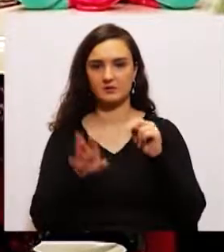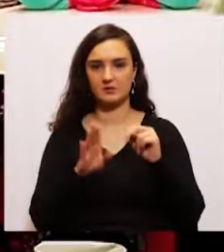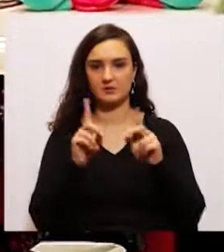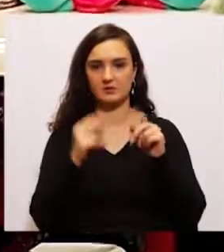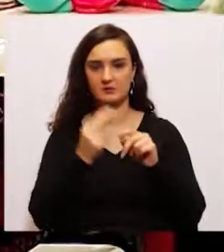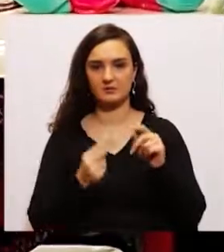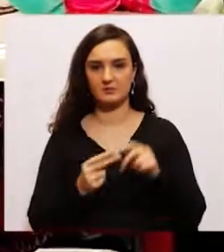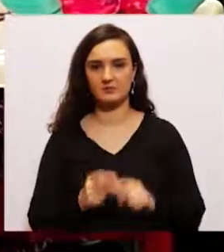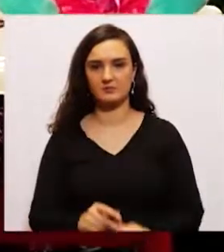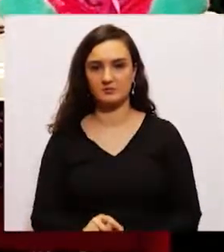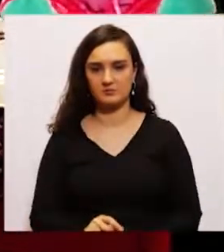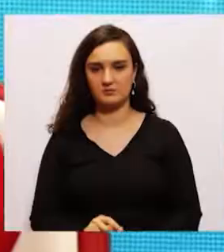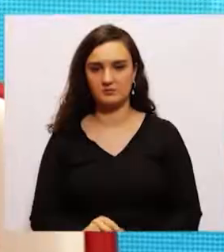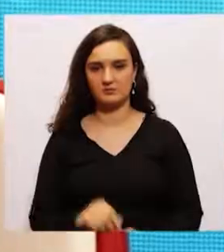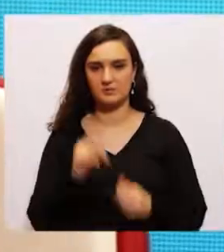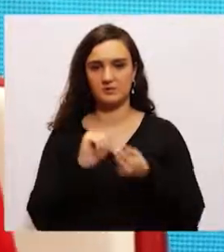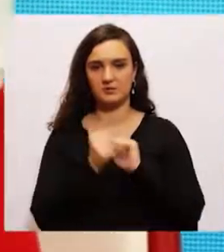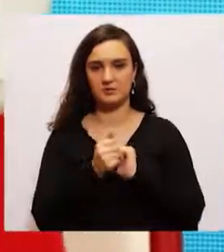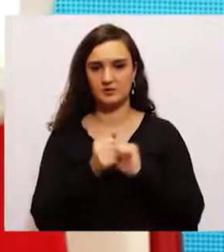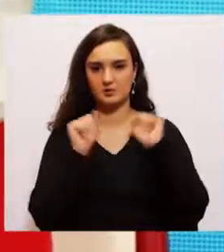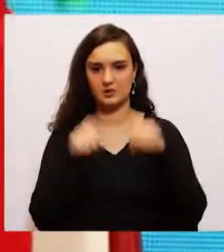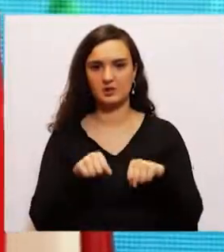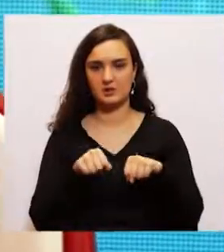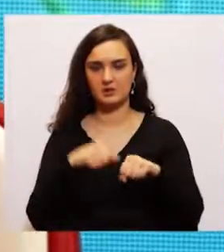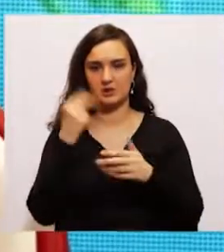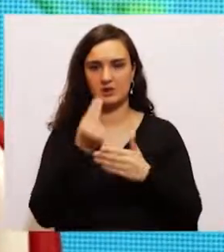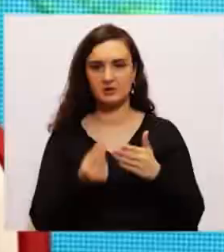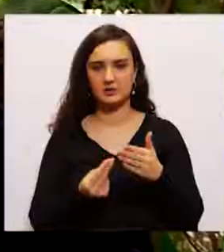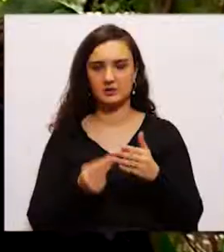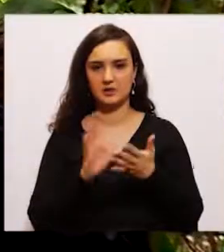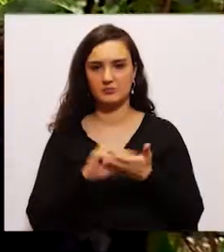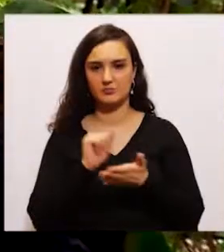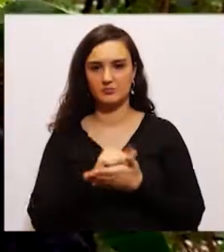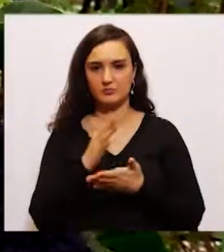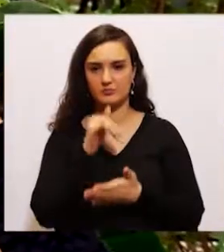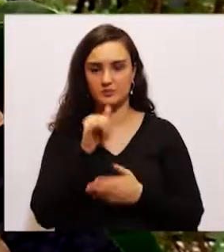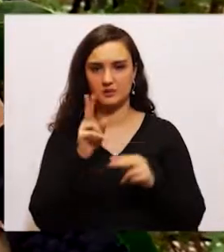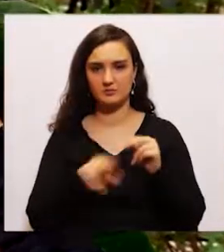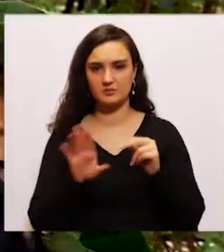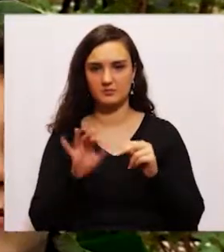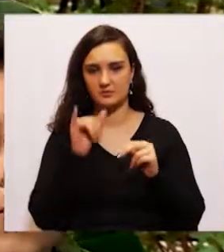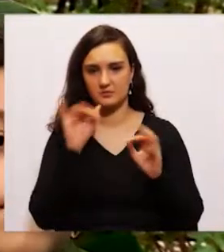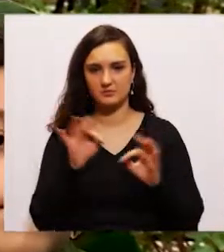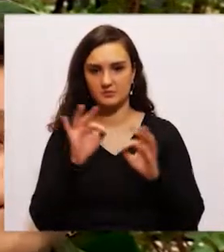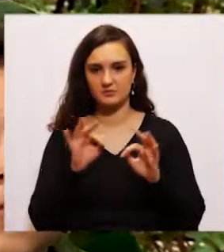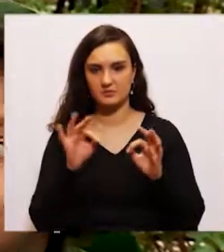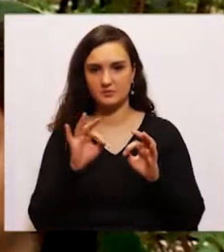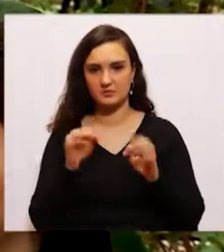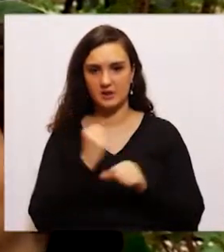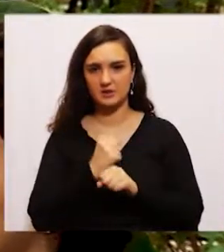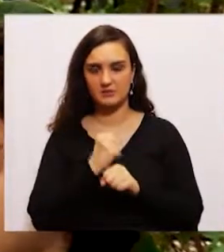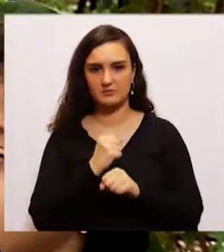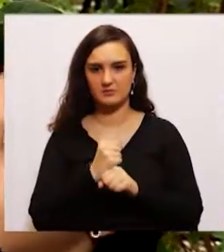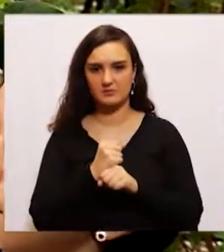ბავშვები ხატოს. კიდევ ერთი რამე დაიმახსოვროთ. შეგიძლიათ ნახატი გააფუჭოთ, თუ ვერ დაამთავრებთ ვერასოდეს. აი, აკეთებ,